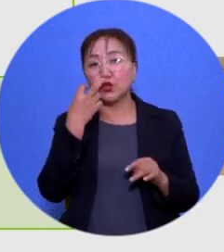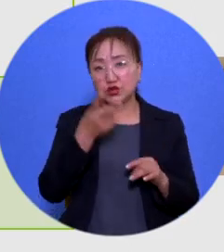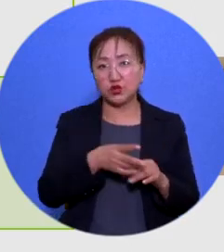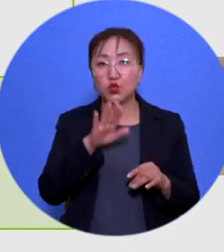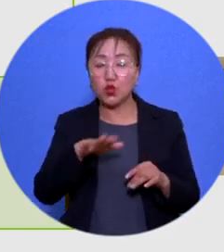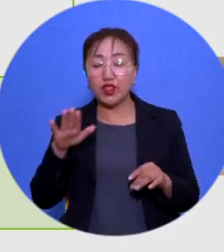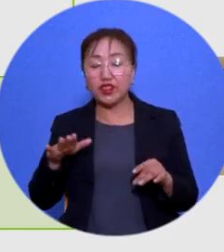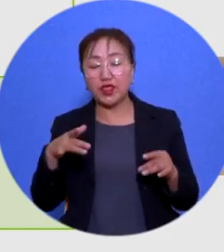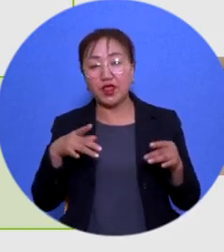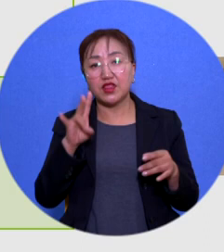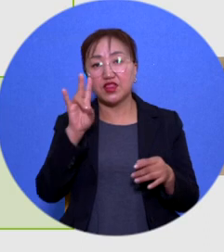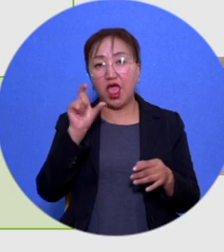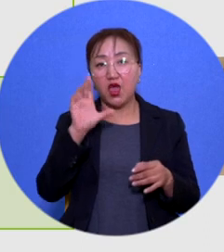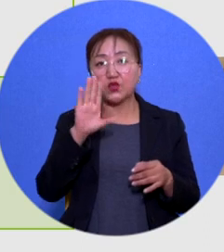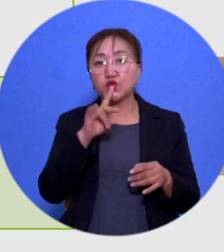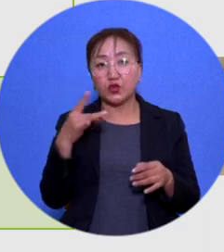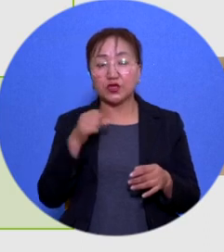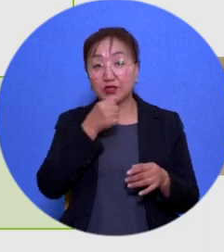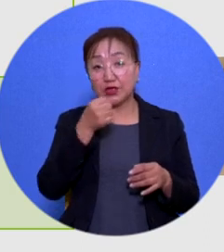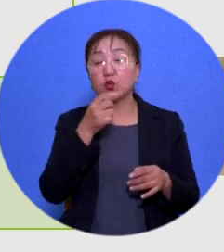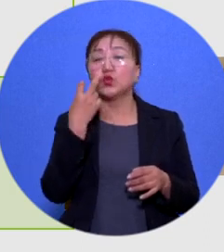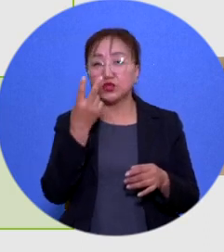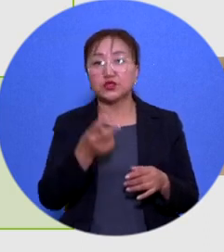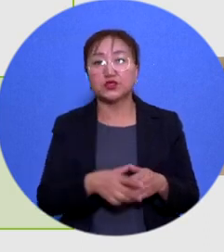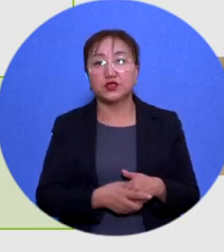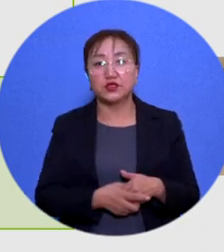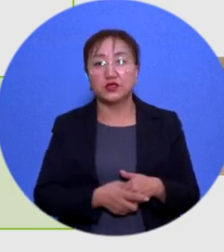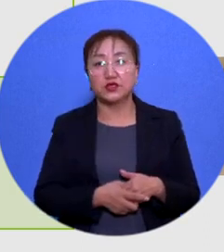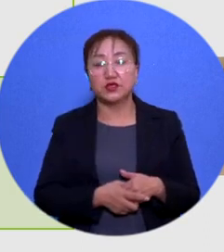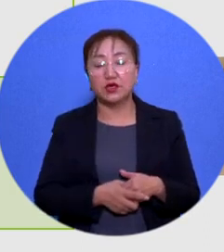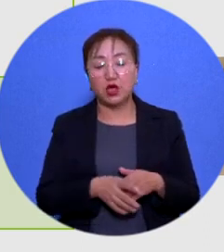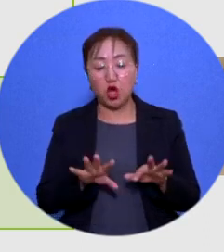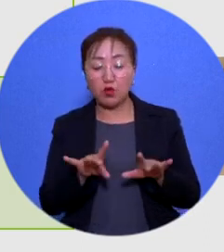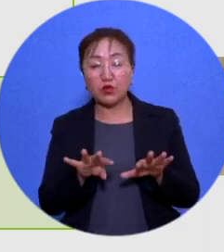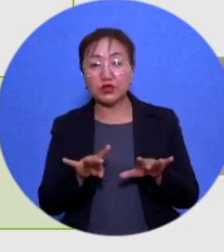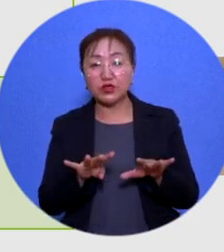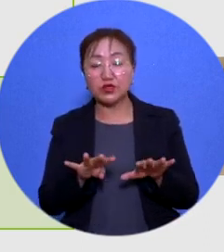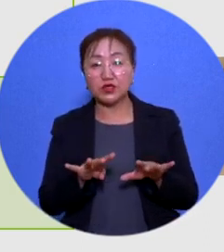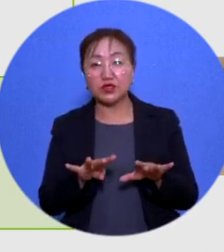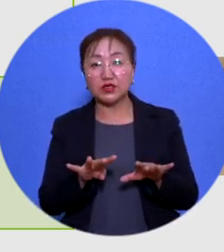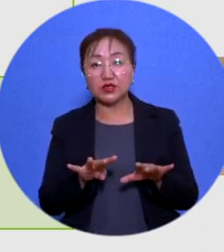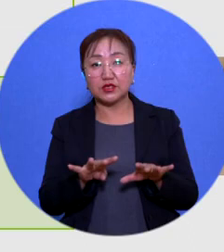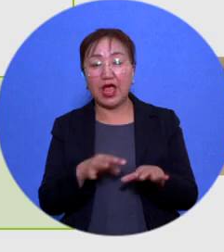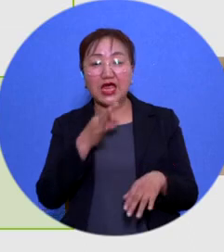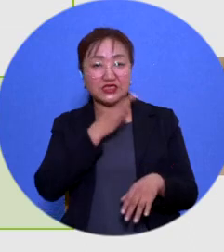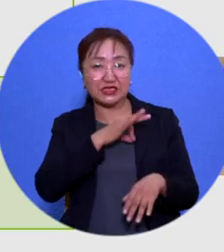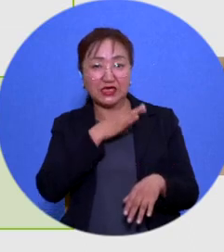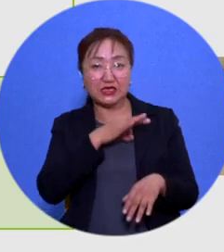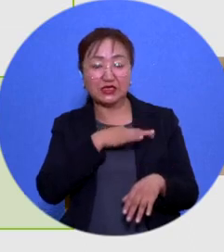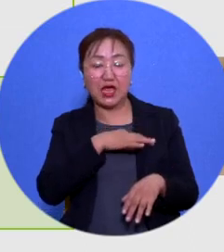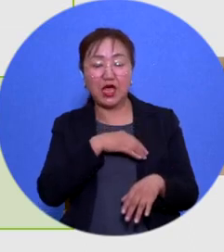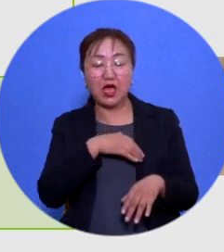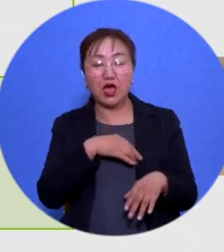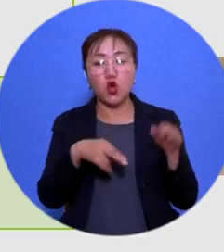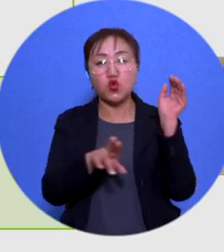мэдхүүн нэвтрүүлэг үзэх. За мөн одоо компьютер суурин компьютер дээр компьютер ашиглахдаа өдөрт 1